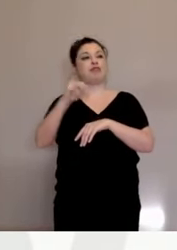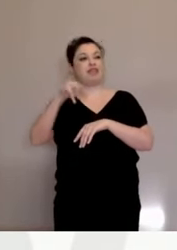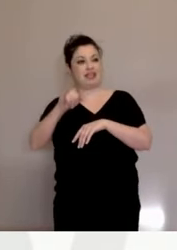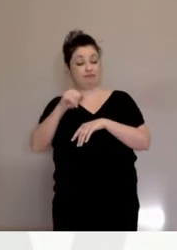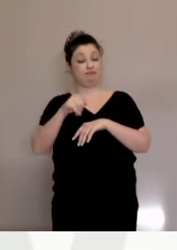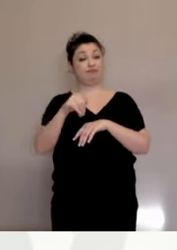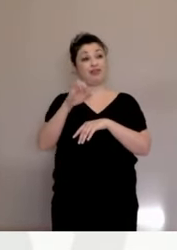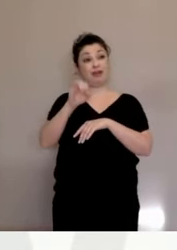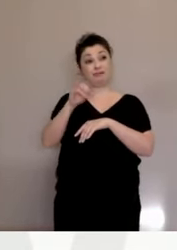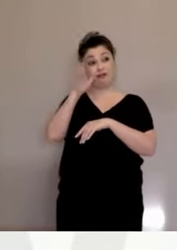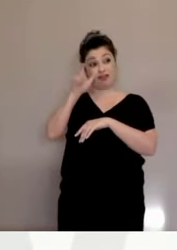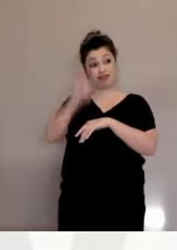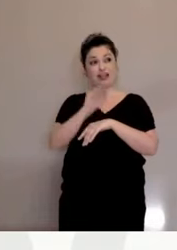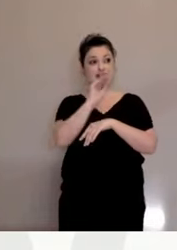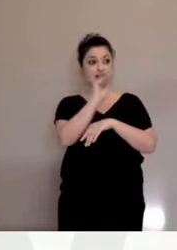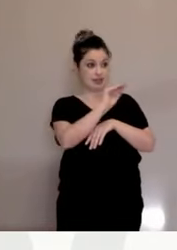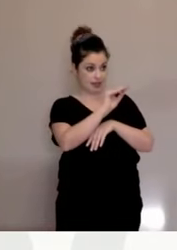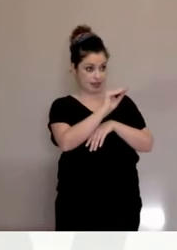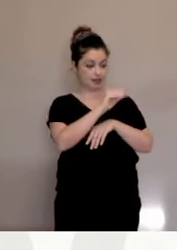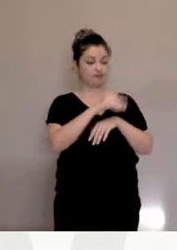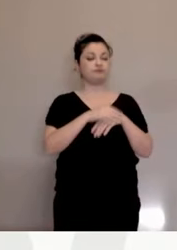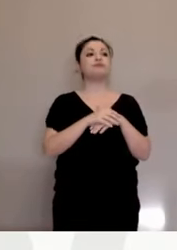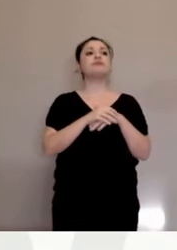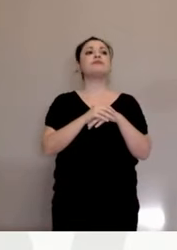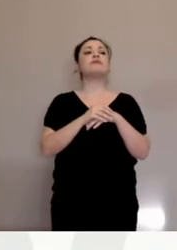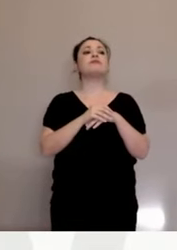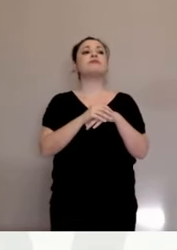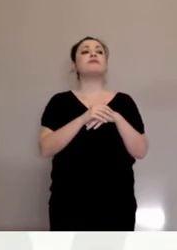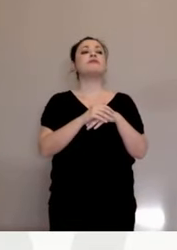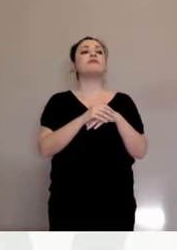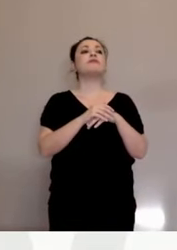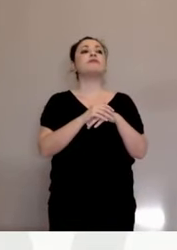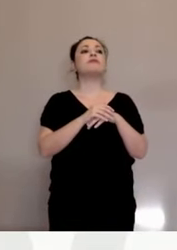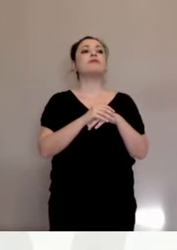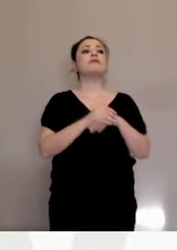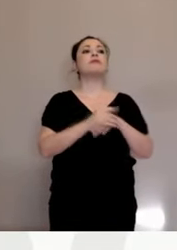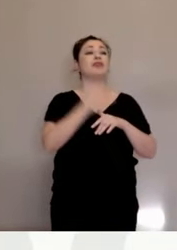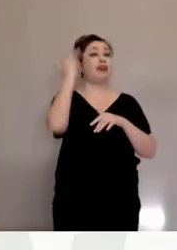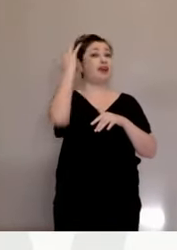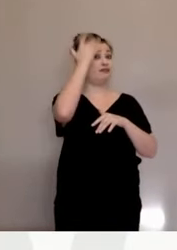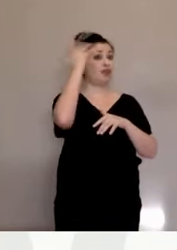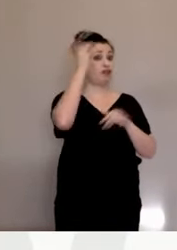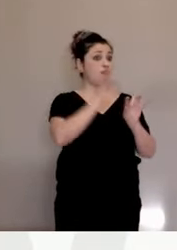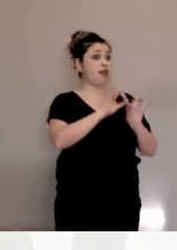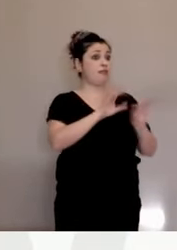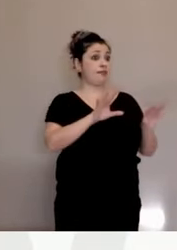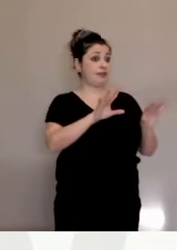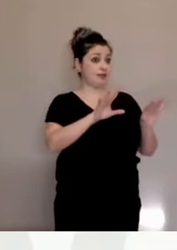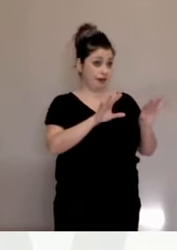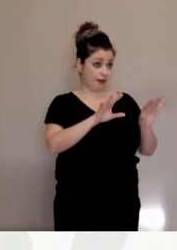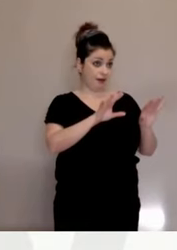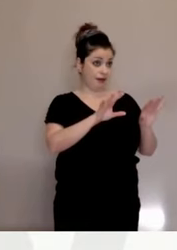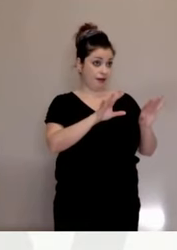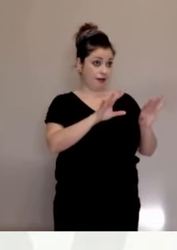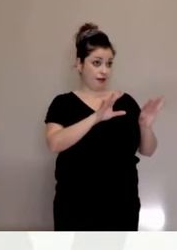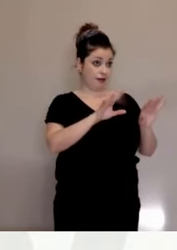le chiede: che rapporto c'è tra la riflessione sulla libertà che lei ci propone oggi